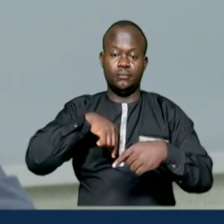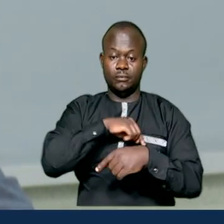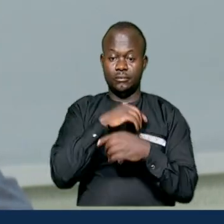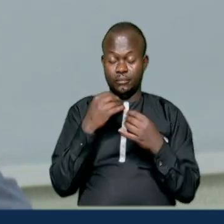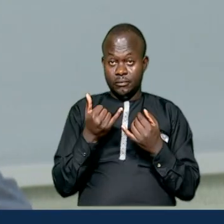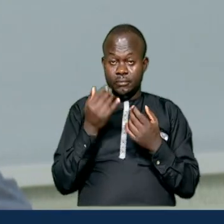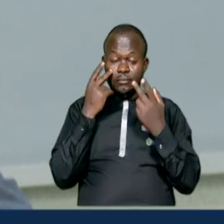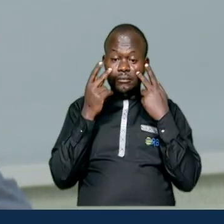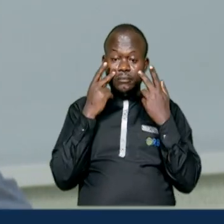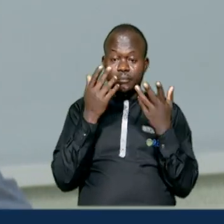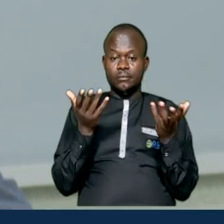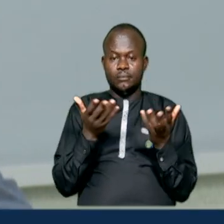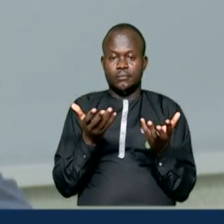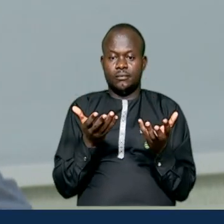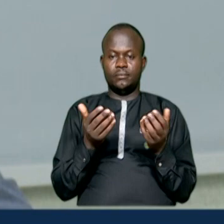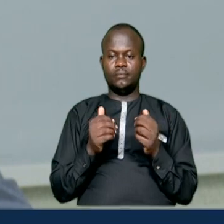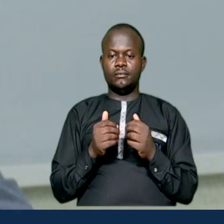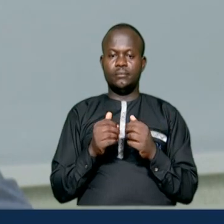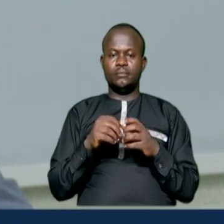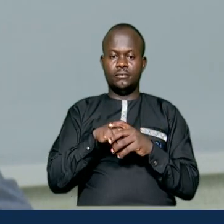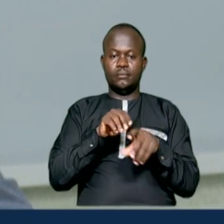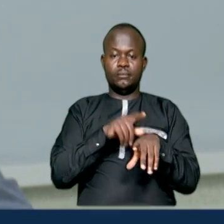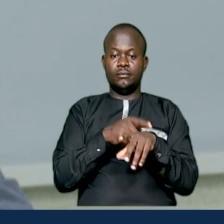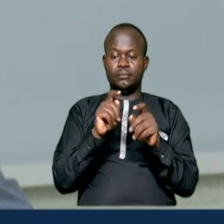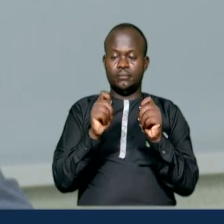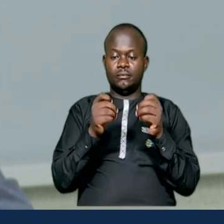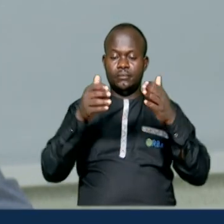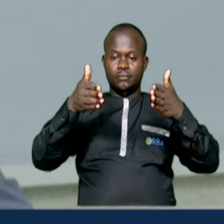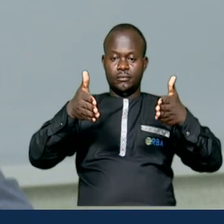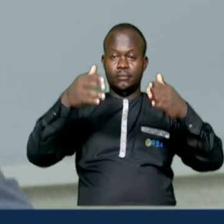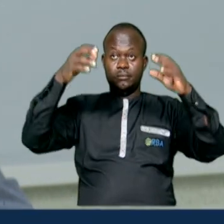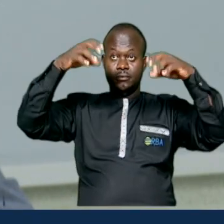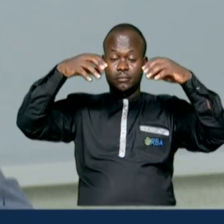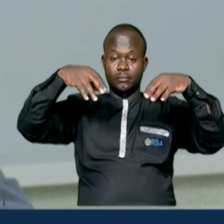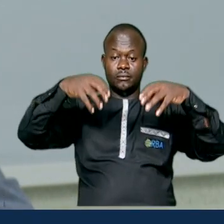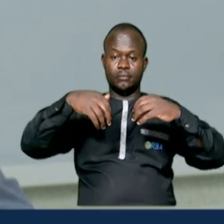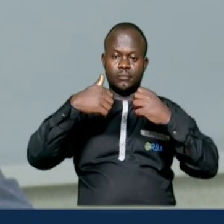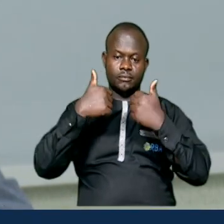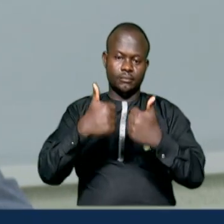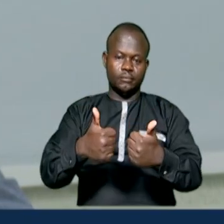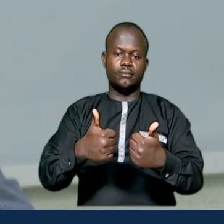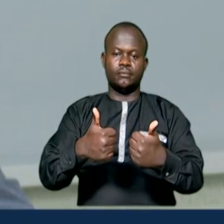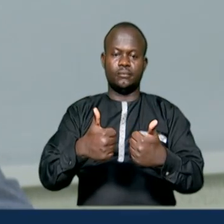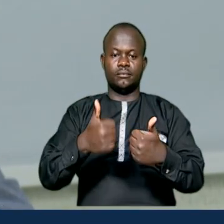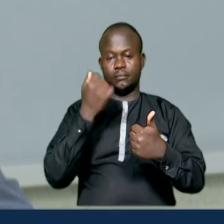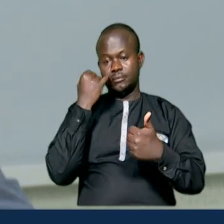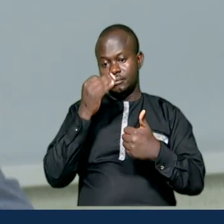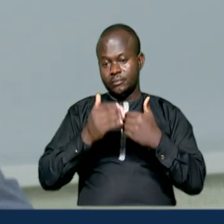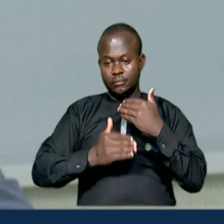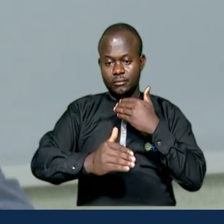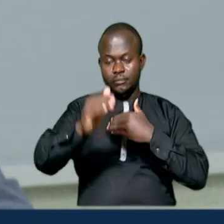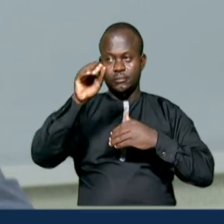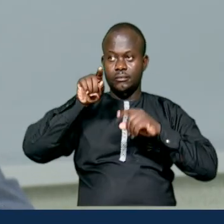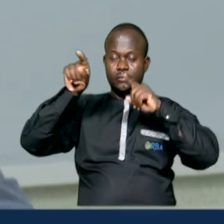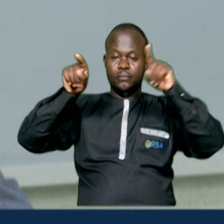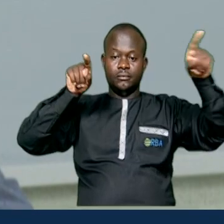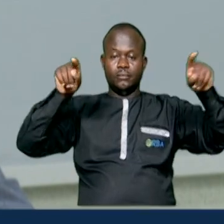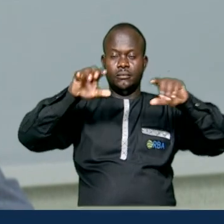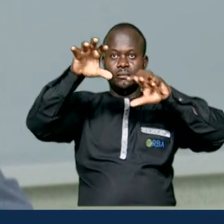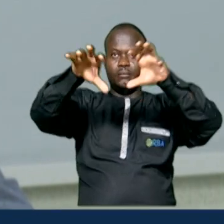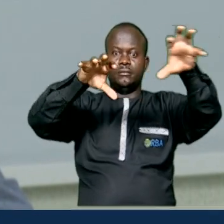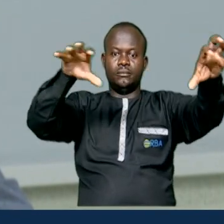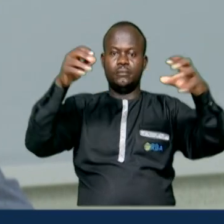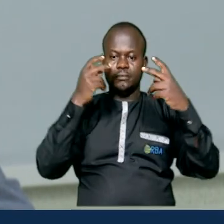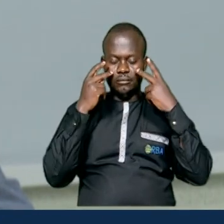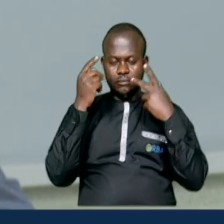ubu ngubu nuko muri iki gihembwe imvura isa nkaho yaguye neza iyo tugiye kuri tele hose tubona ibintu bimeze